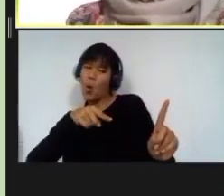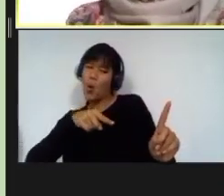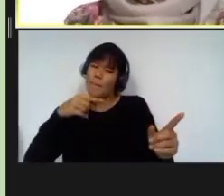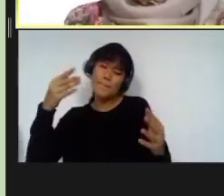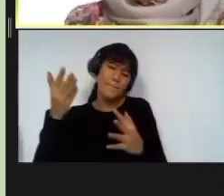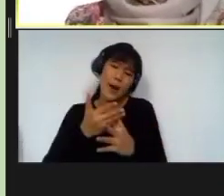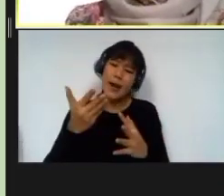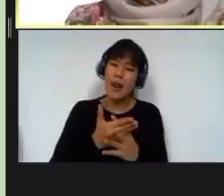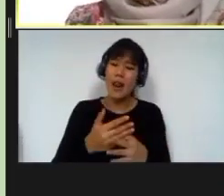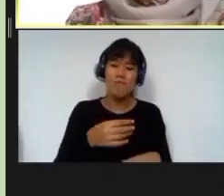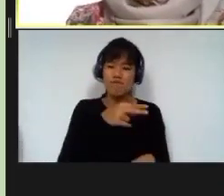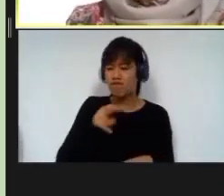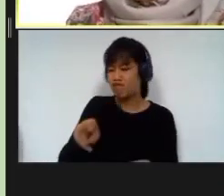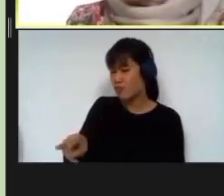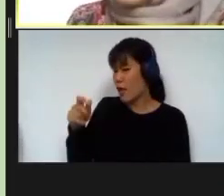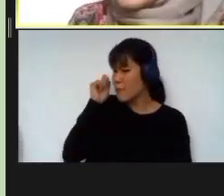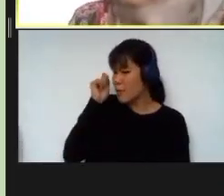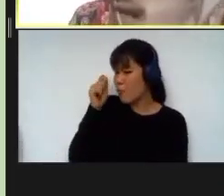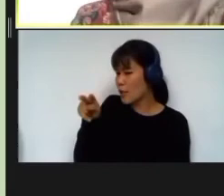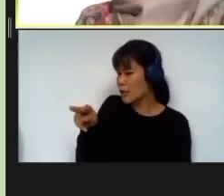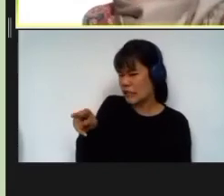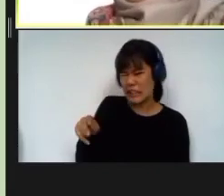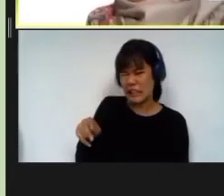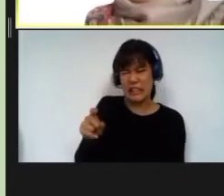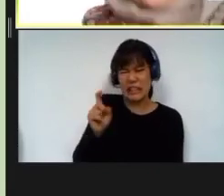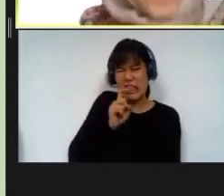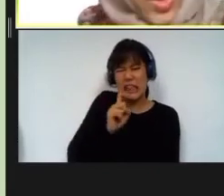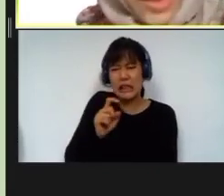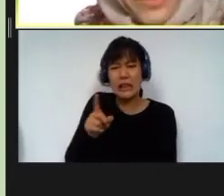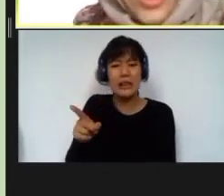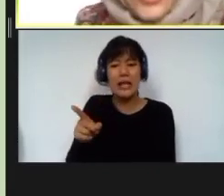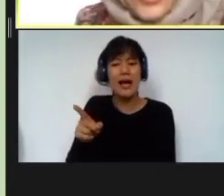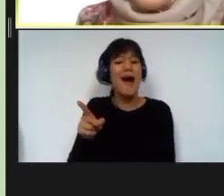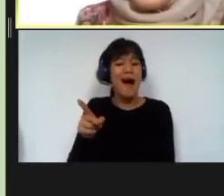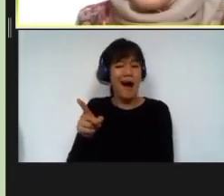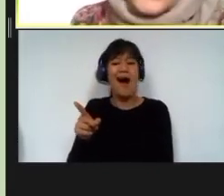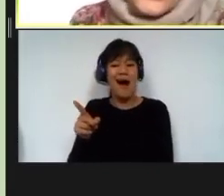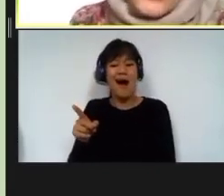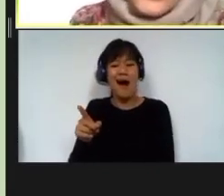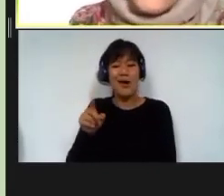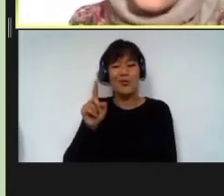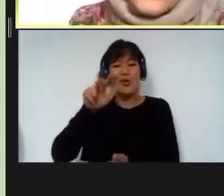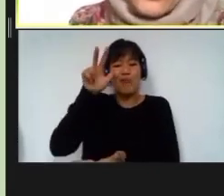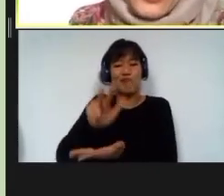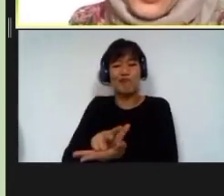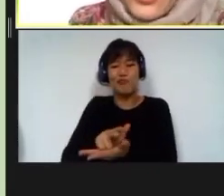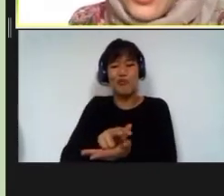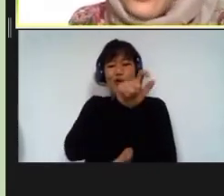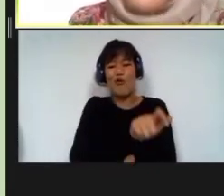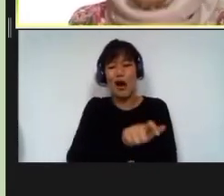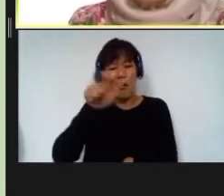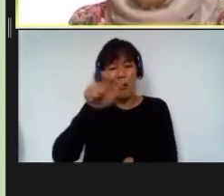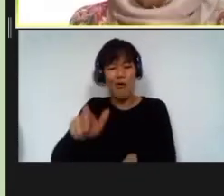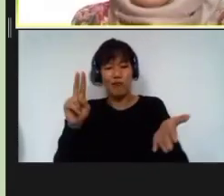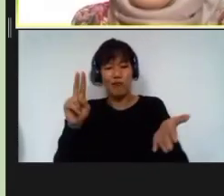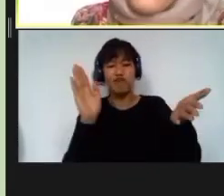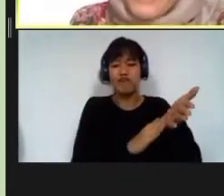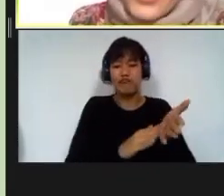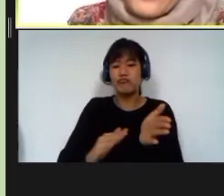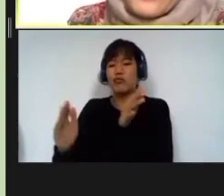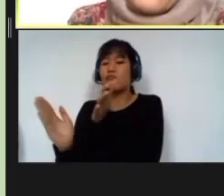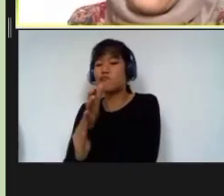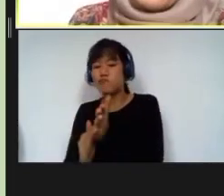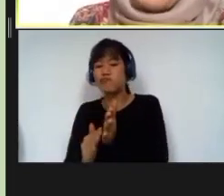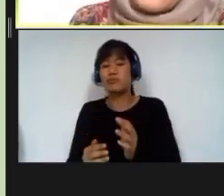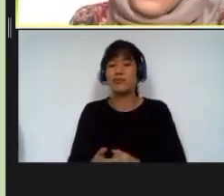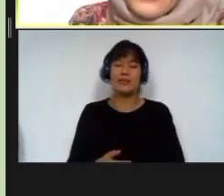siswa perempuan cenderung genit misalnya. Nah ini stereotyping nih buat siswi dan siswa kita. Nah, bagaimana